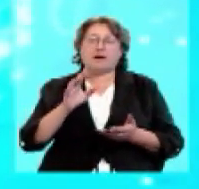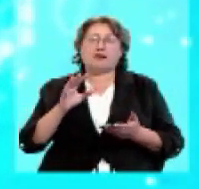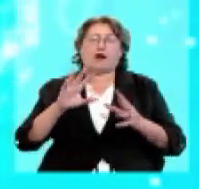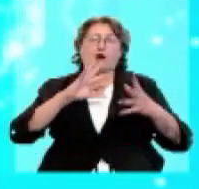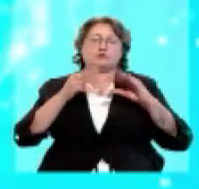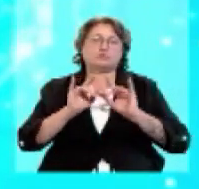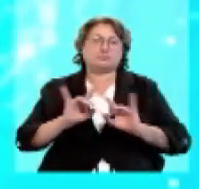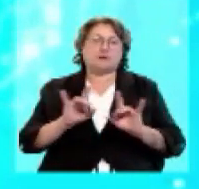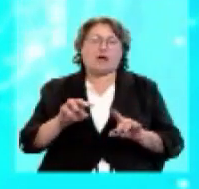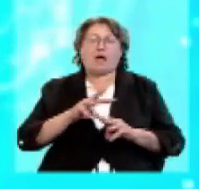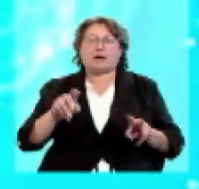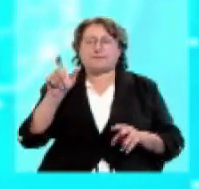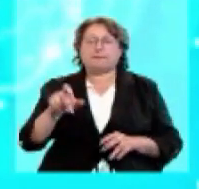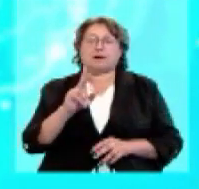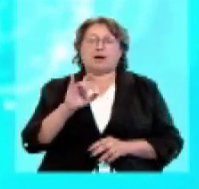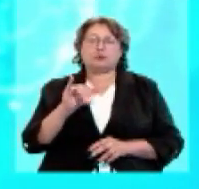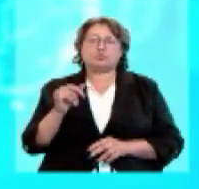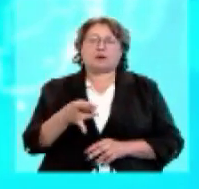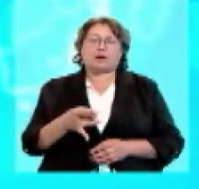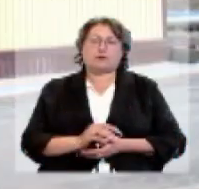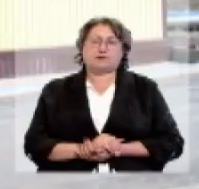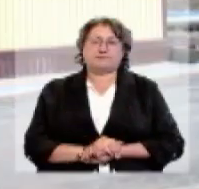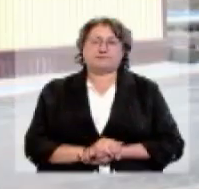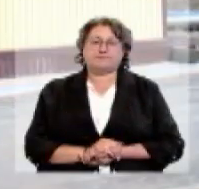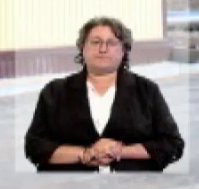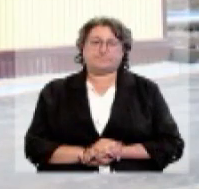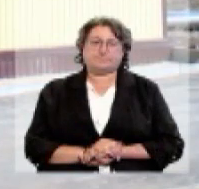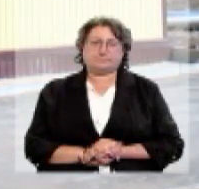брифингта Қарасу ауданының әкімі есеп берді.